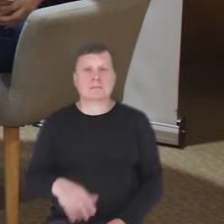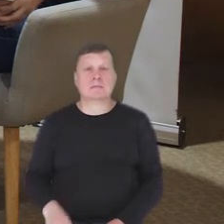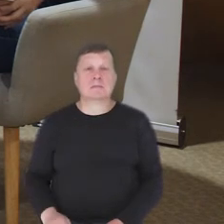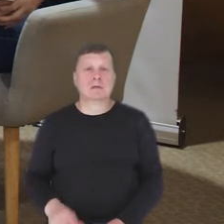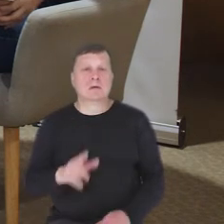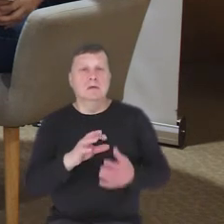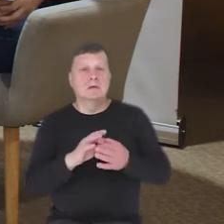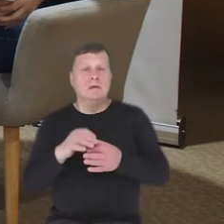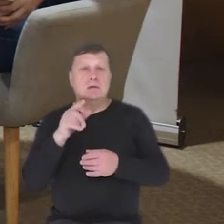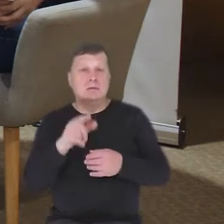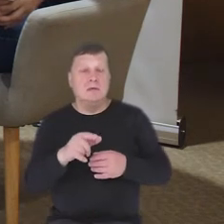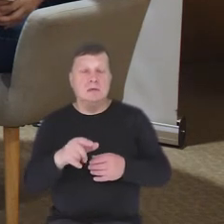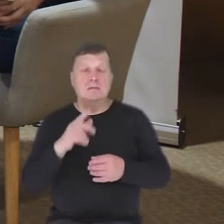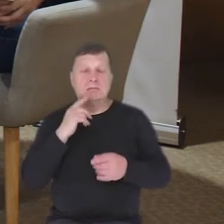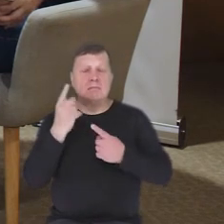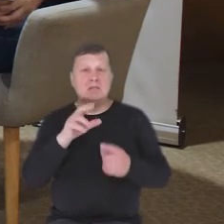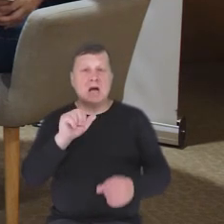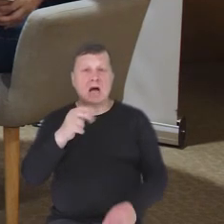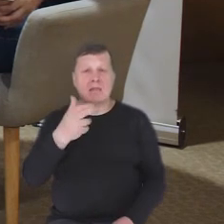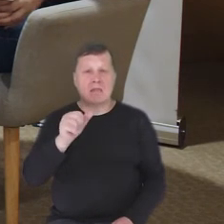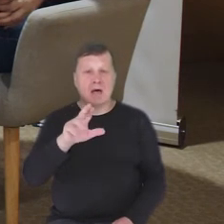związane z myślą anarchistyczną,